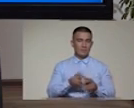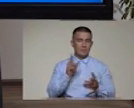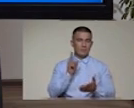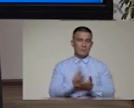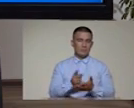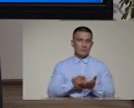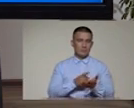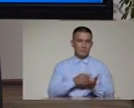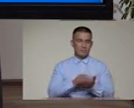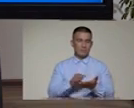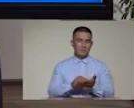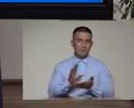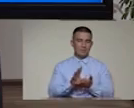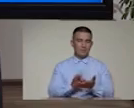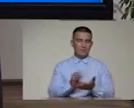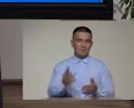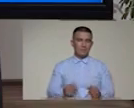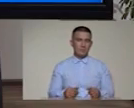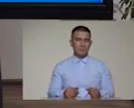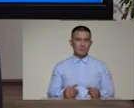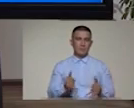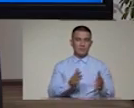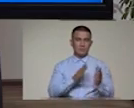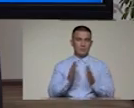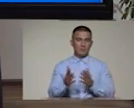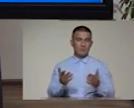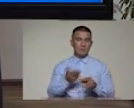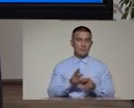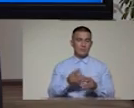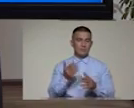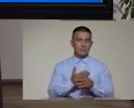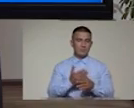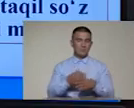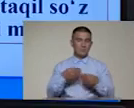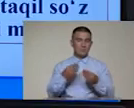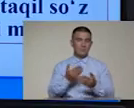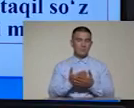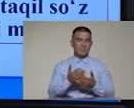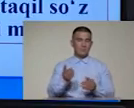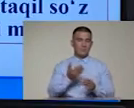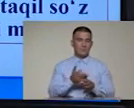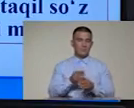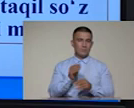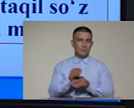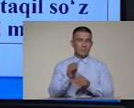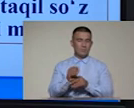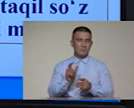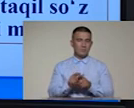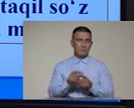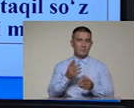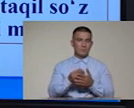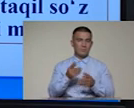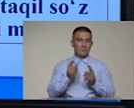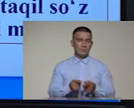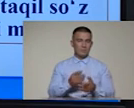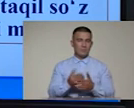daftaringizga belgilab oling. Keling, endi ko'makchilarga to'xtalib o'tamiz. Ko'makchilar sof